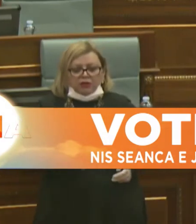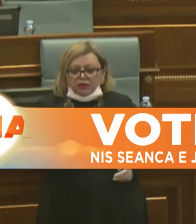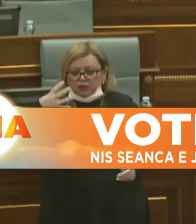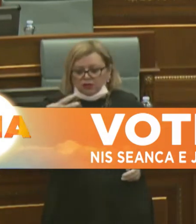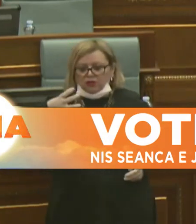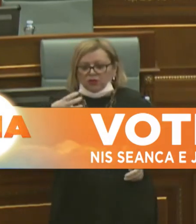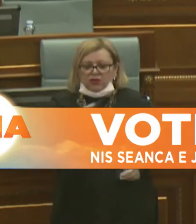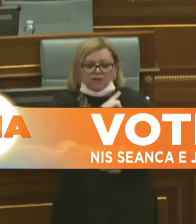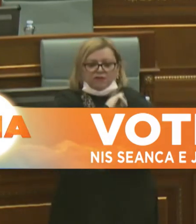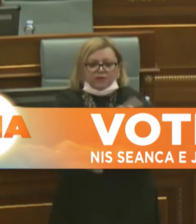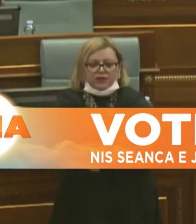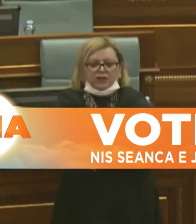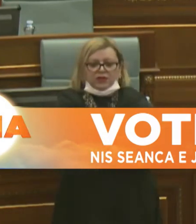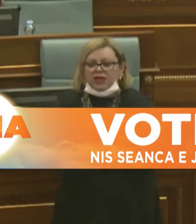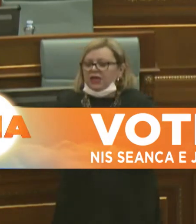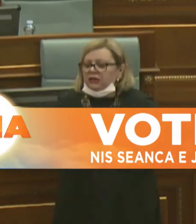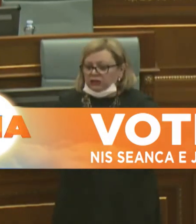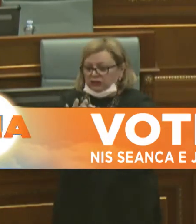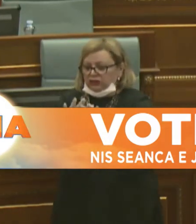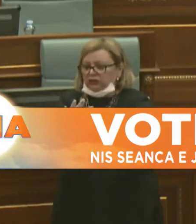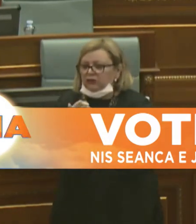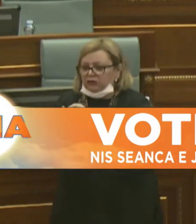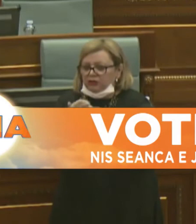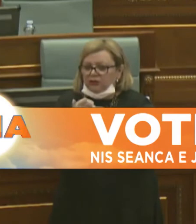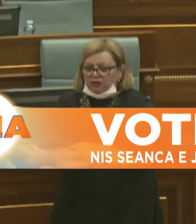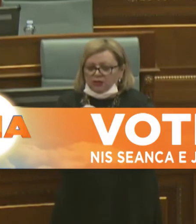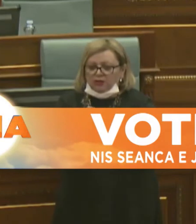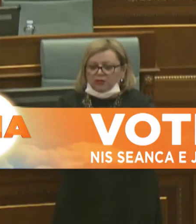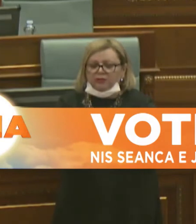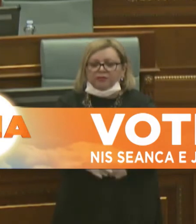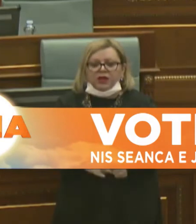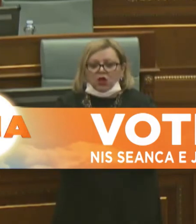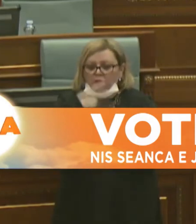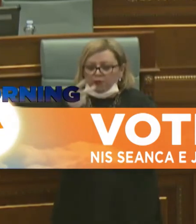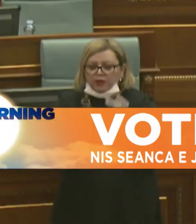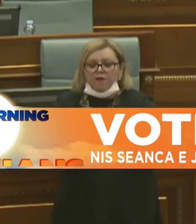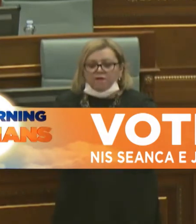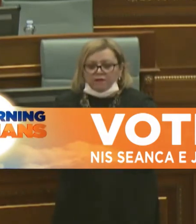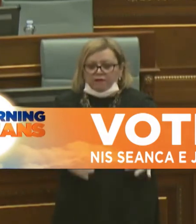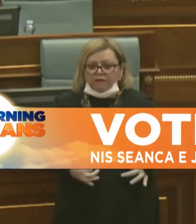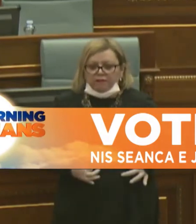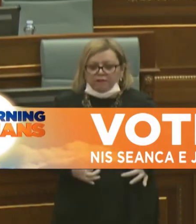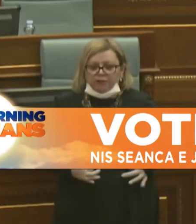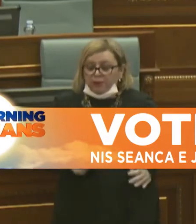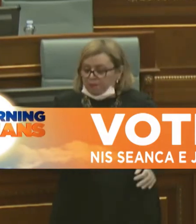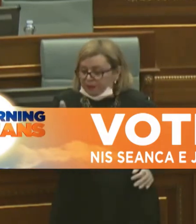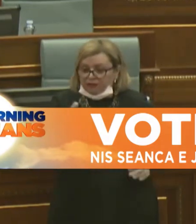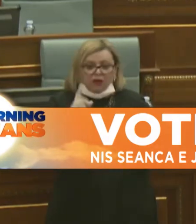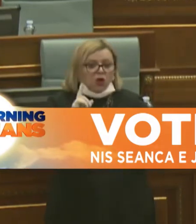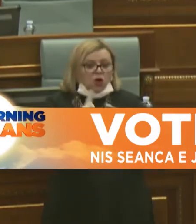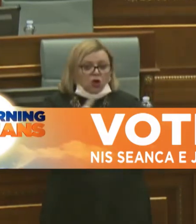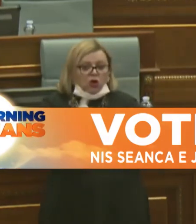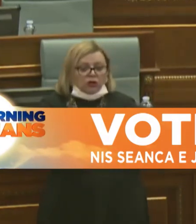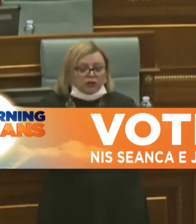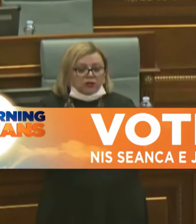katër, të forcohet rrjedhëzimi i strukturave operative dhe profesionistëve që përbëjnë linjën e parë të kontaktit